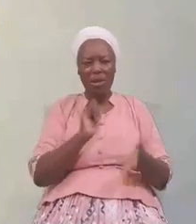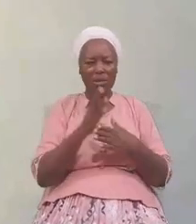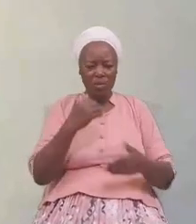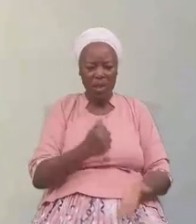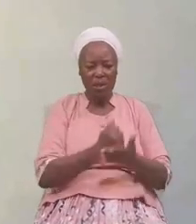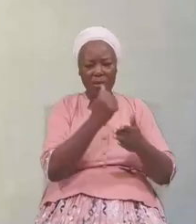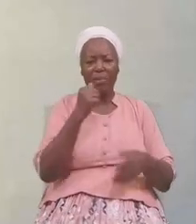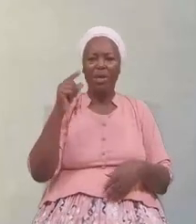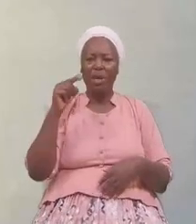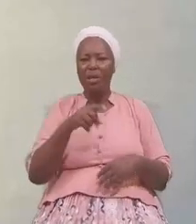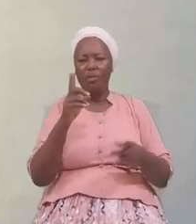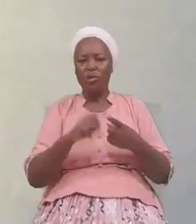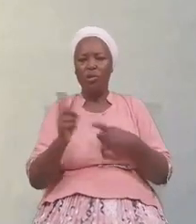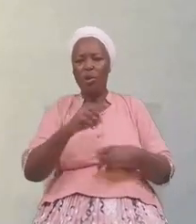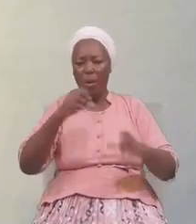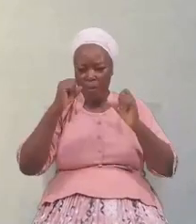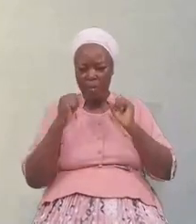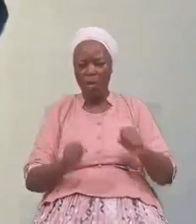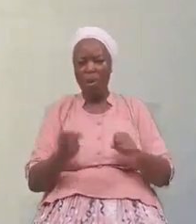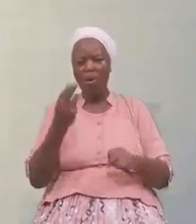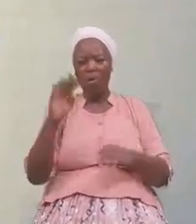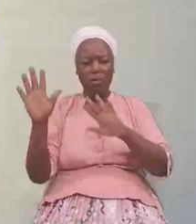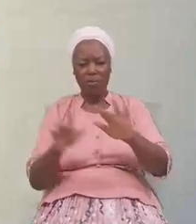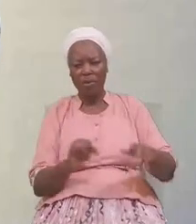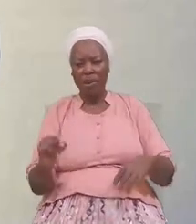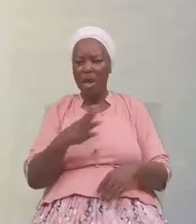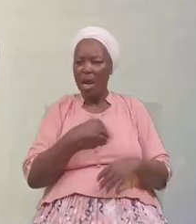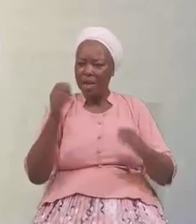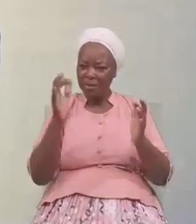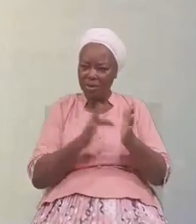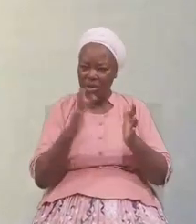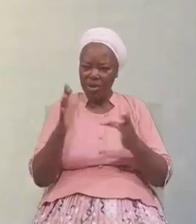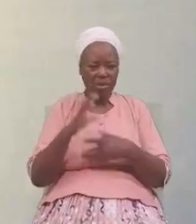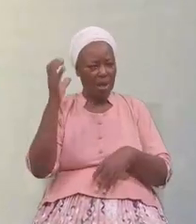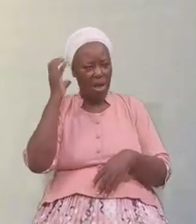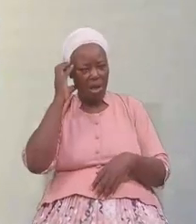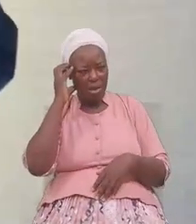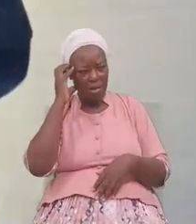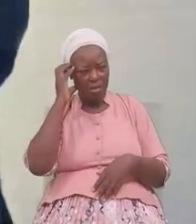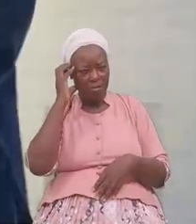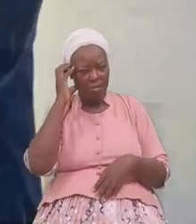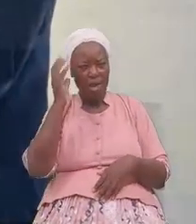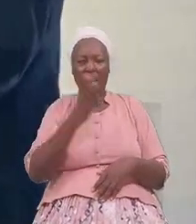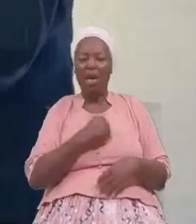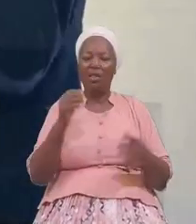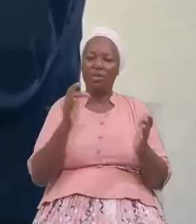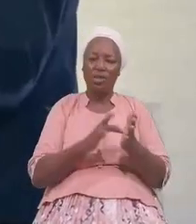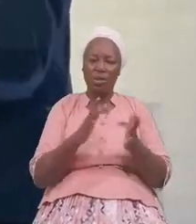là où se trouve le pouvoir. Mais Jésus a entendu. Et